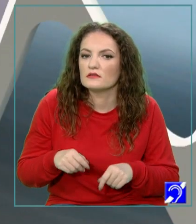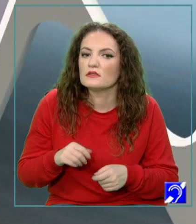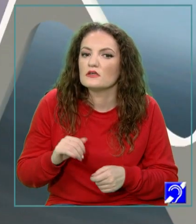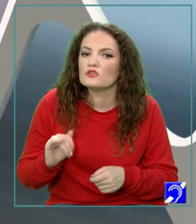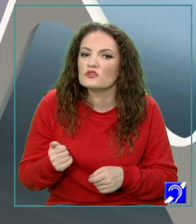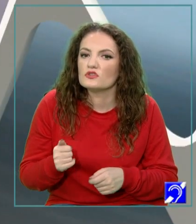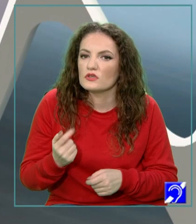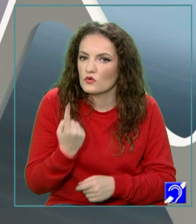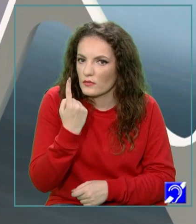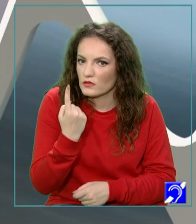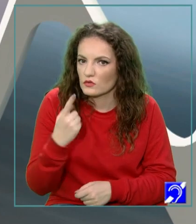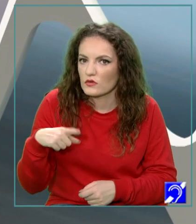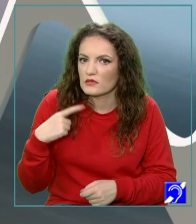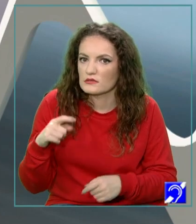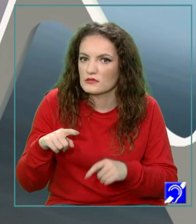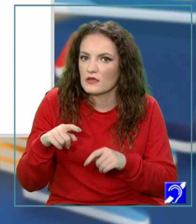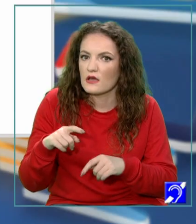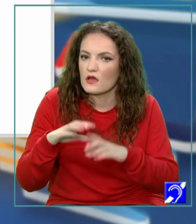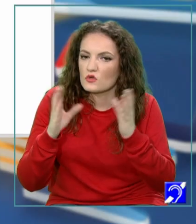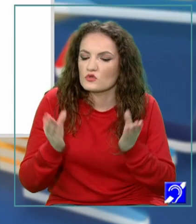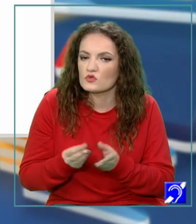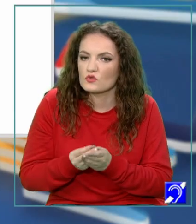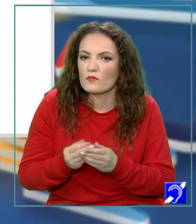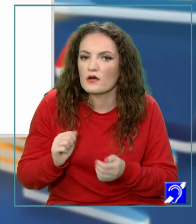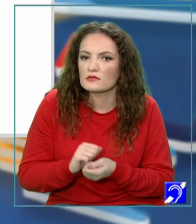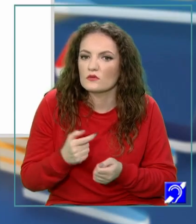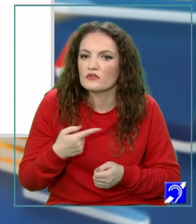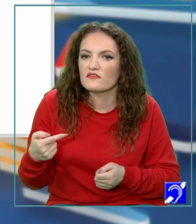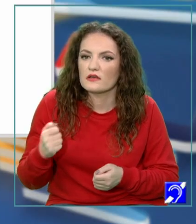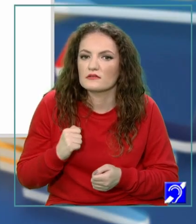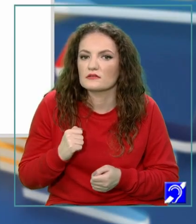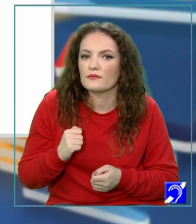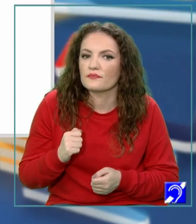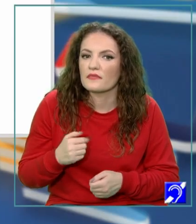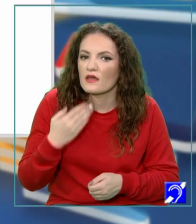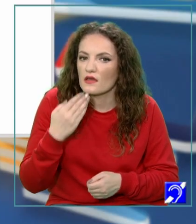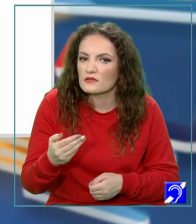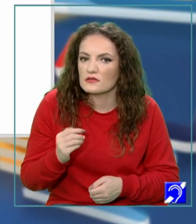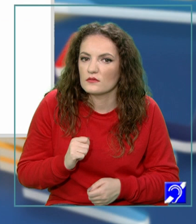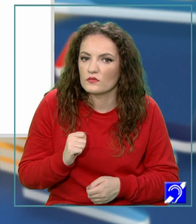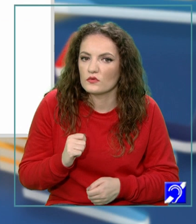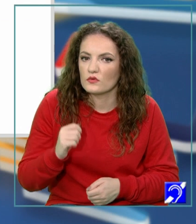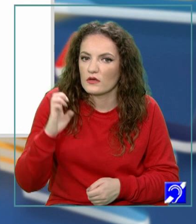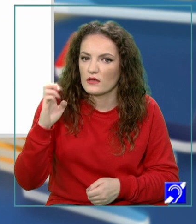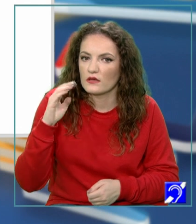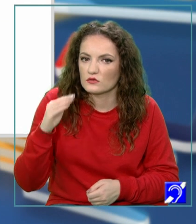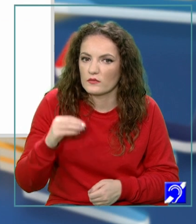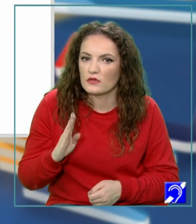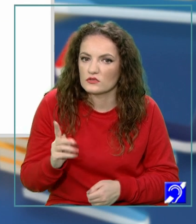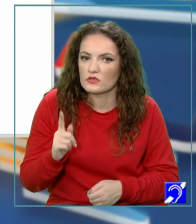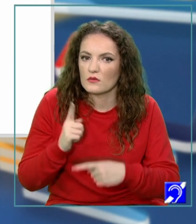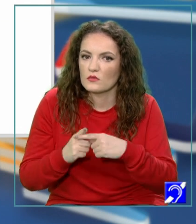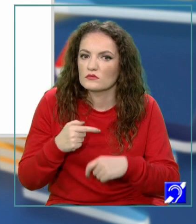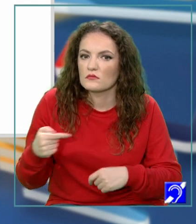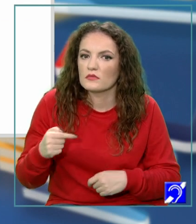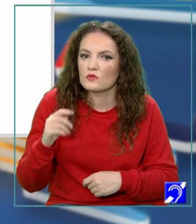sau diferența numărătorilor rapoartelor inițiale. Adică, fracția e supra g plus sau minus fracția f supra g este egal cu e